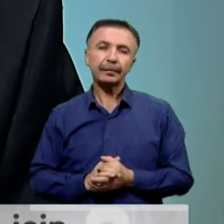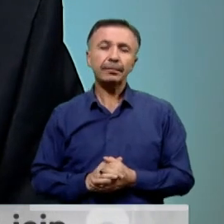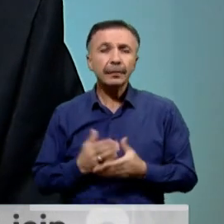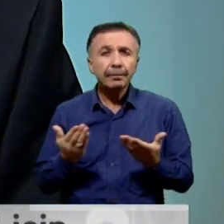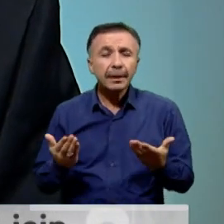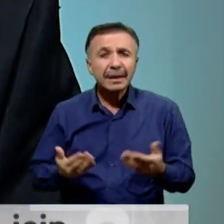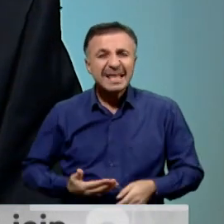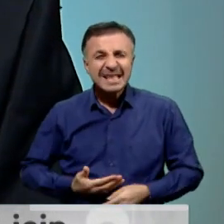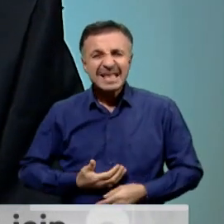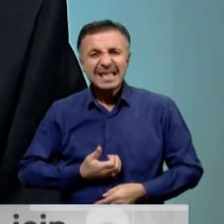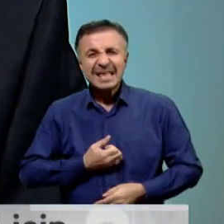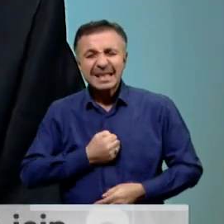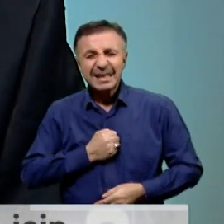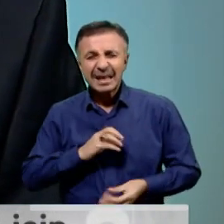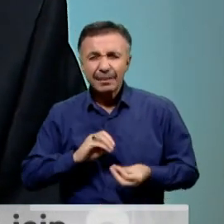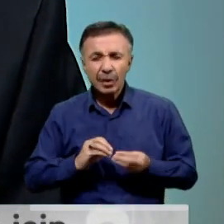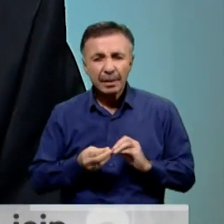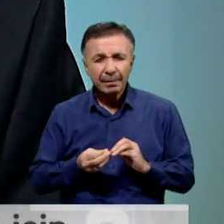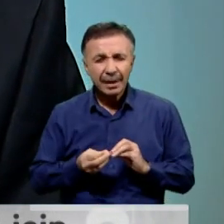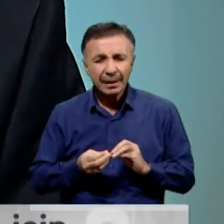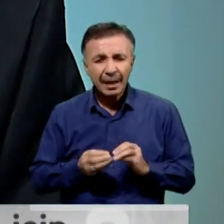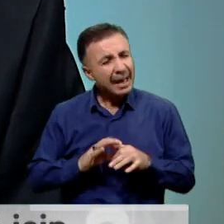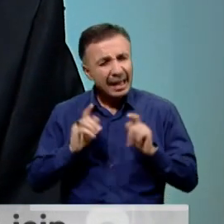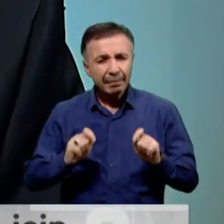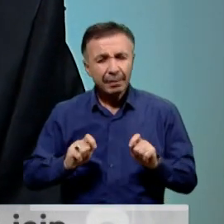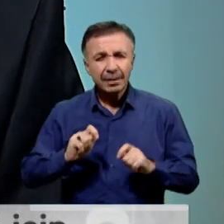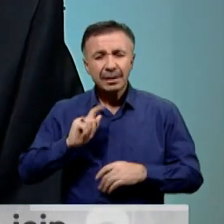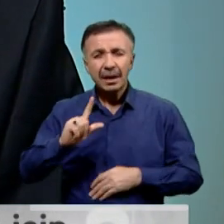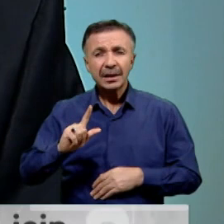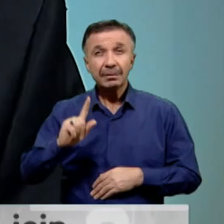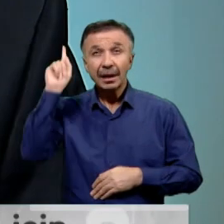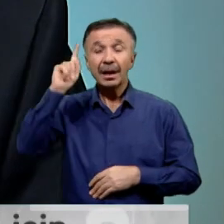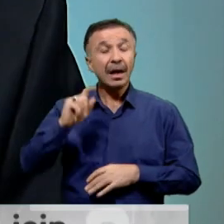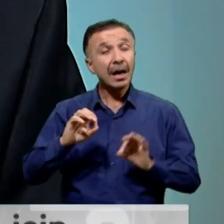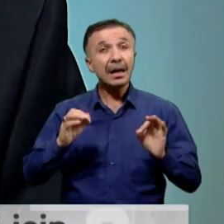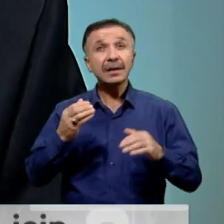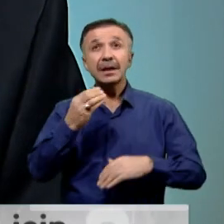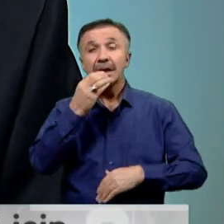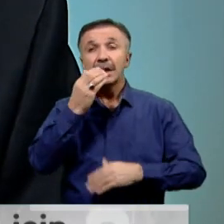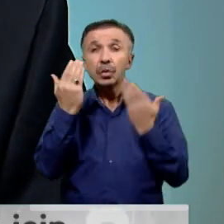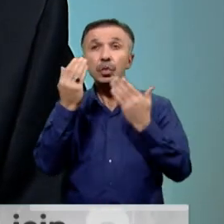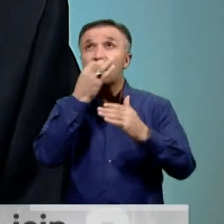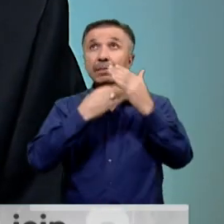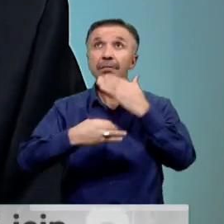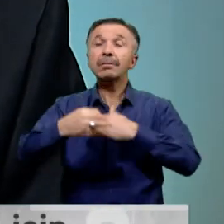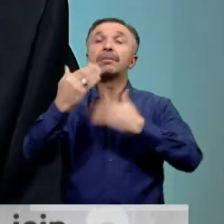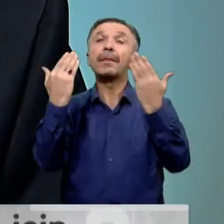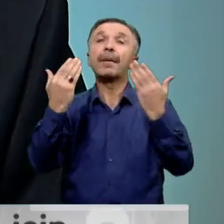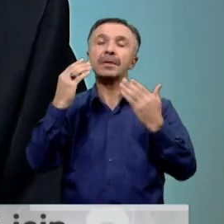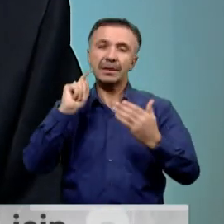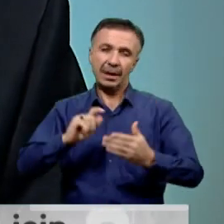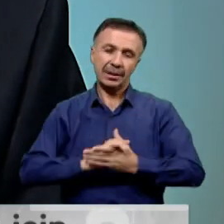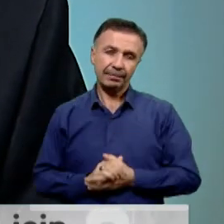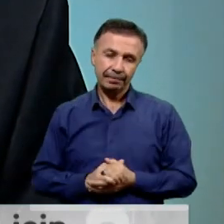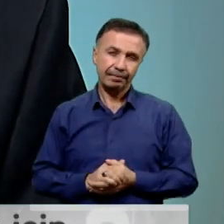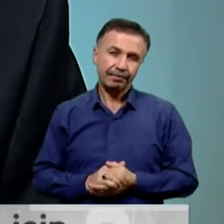Peki sıkıntılar karşısında ne yapalım? Yani Cenab-ı Hakk'a nasıl niyaz edelim noktasında